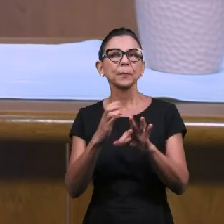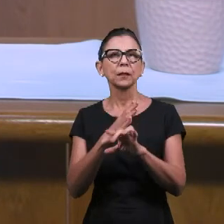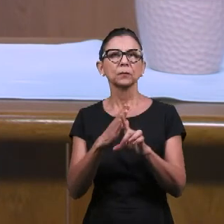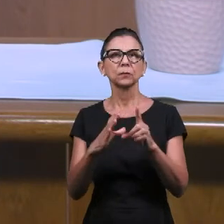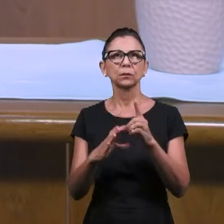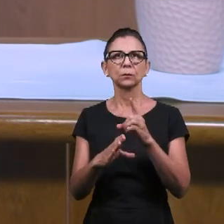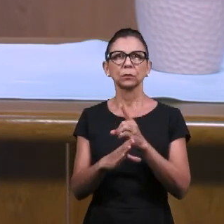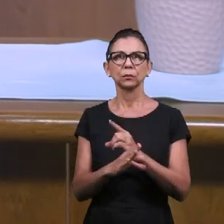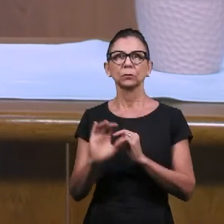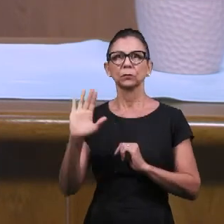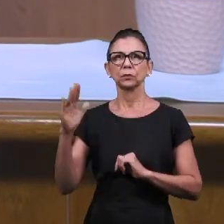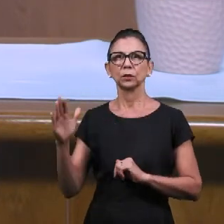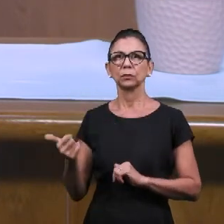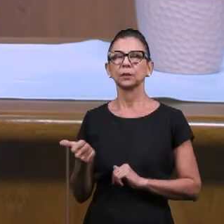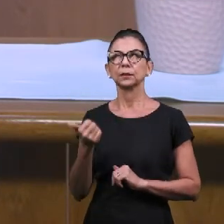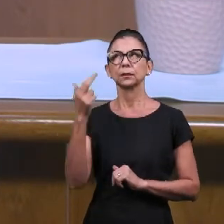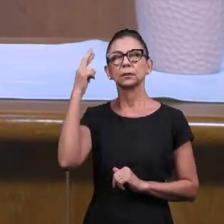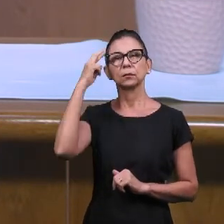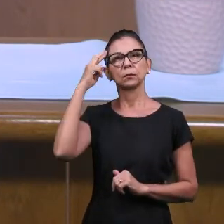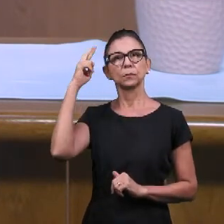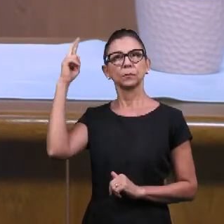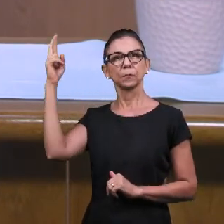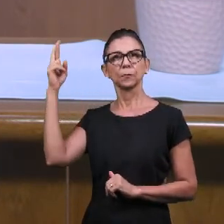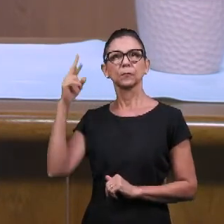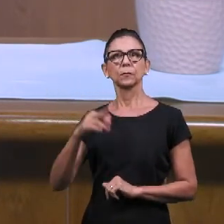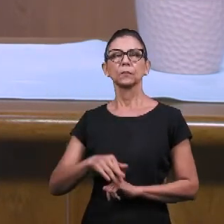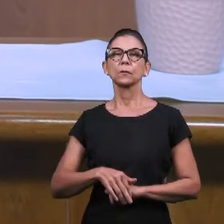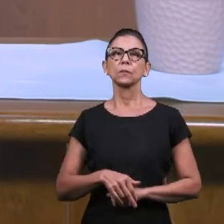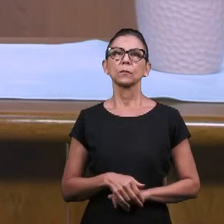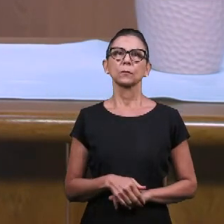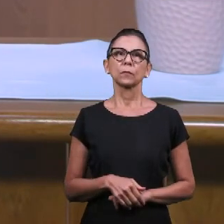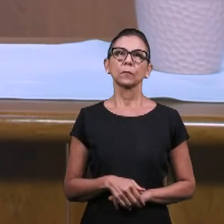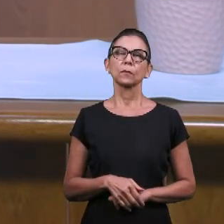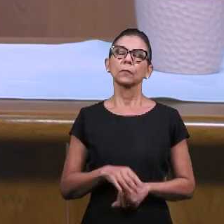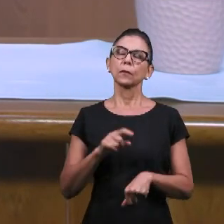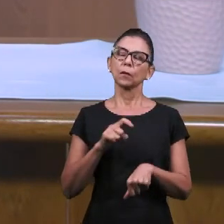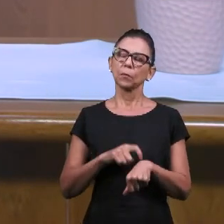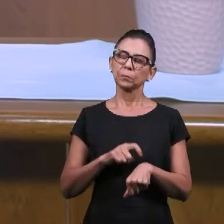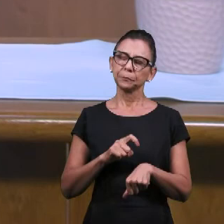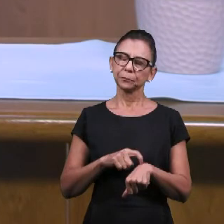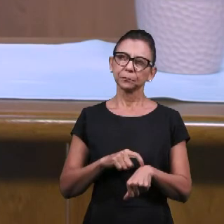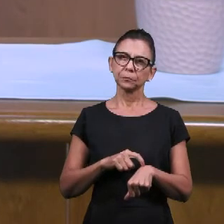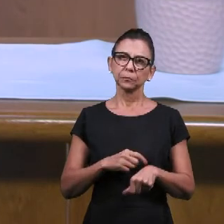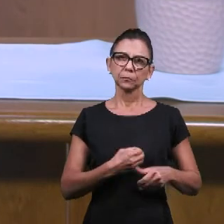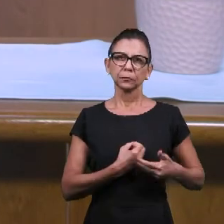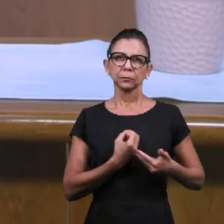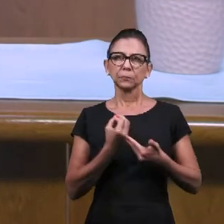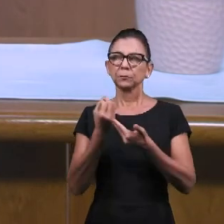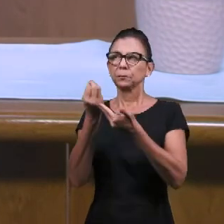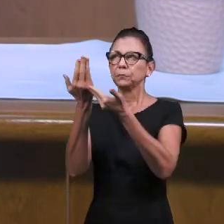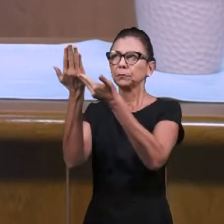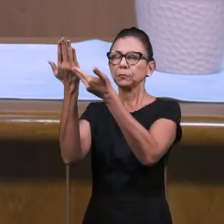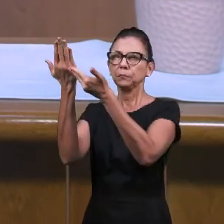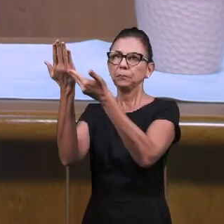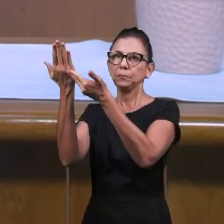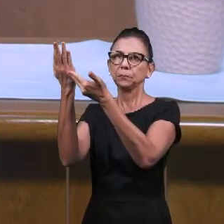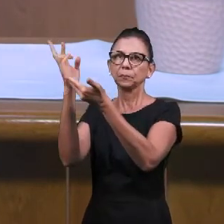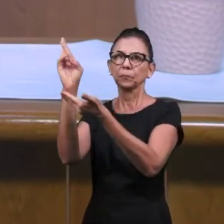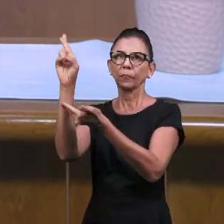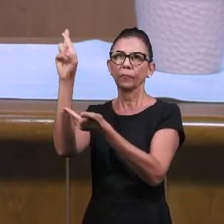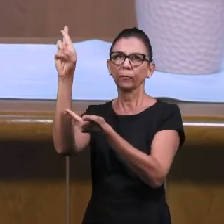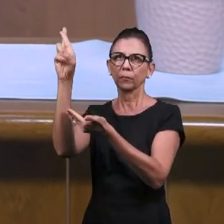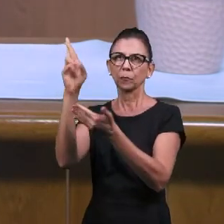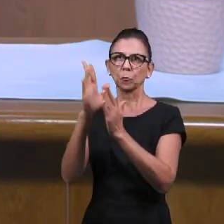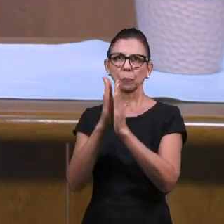И мы начнем сейчас богослужение, поклонение, когда мы будем приносить жизни наши